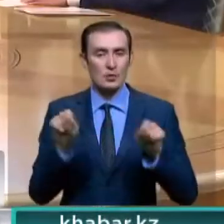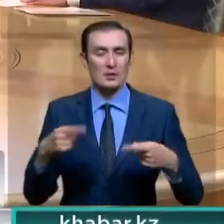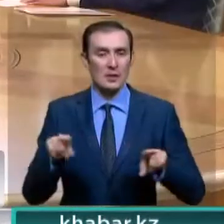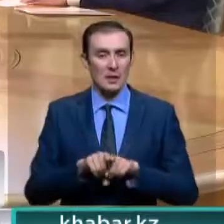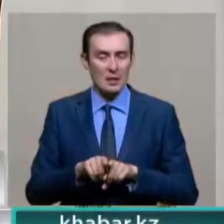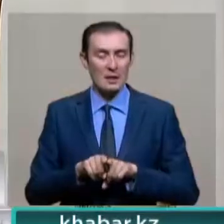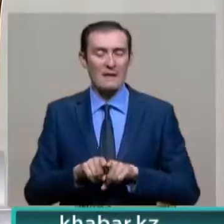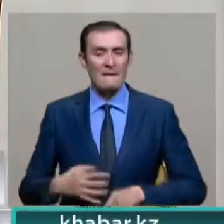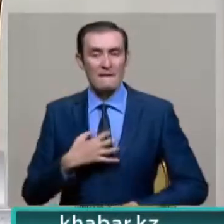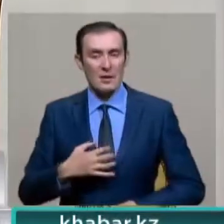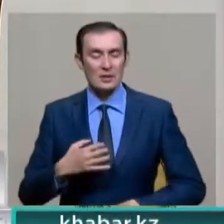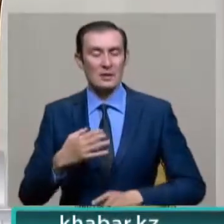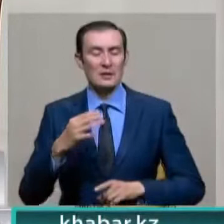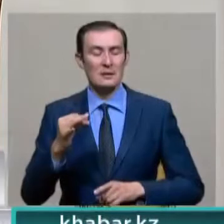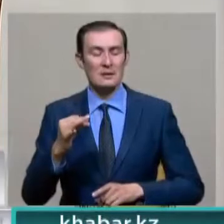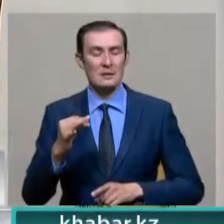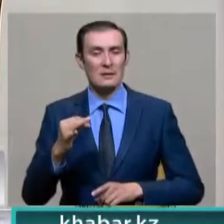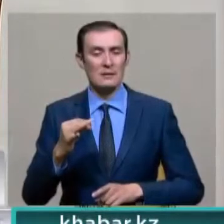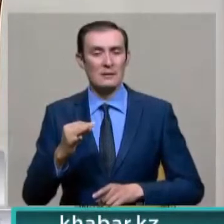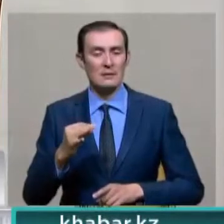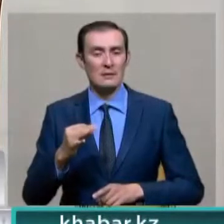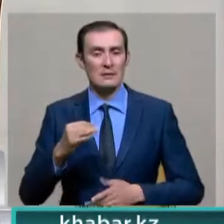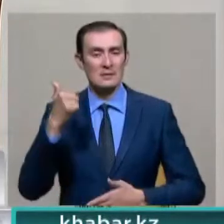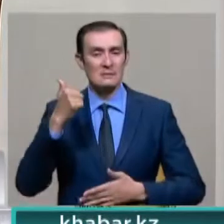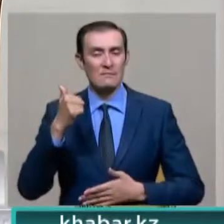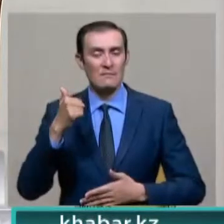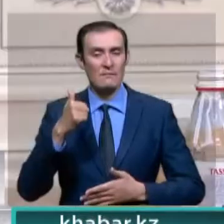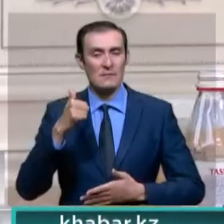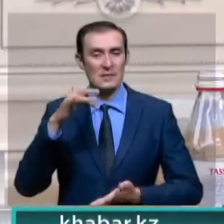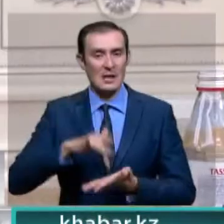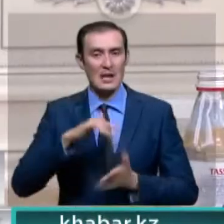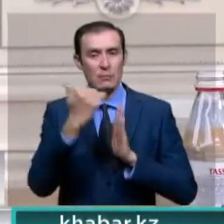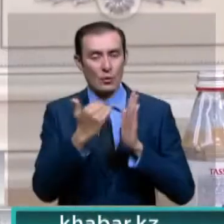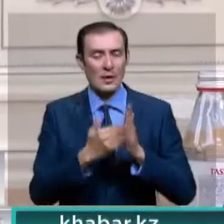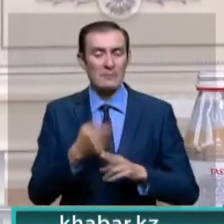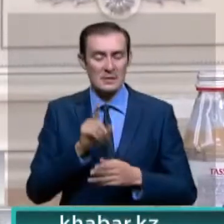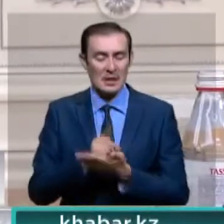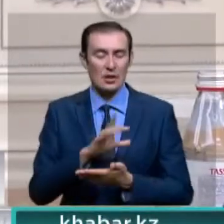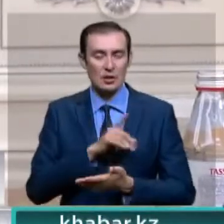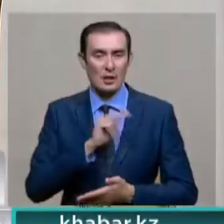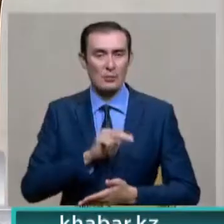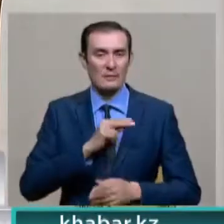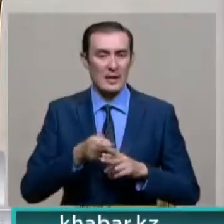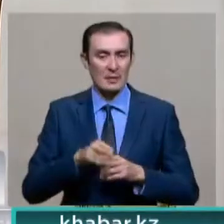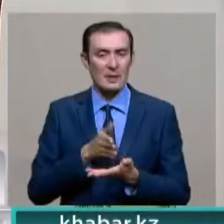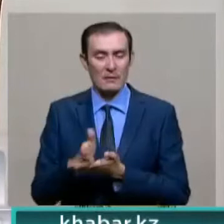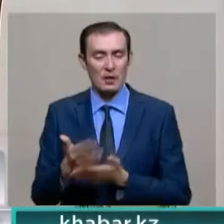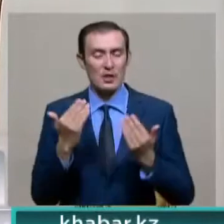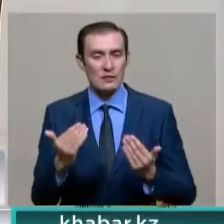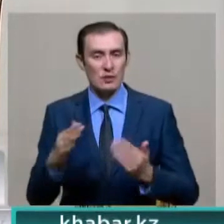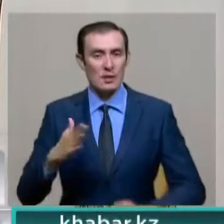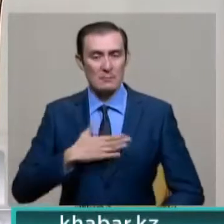я бы сказал, важные, если не сказать, якорные проекты. И я думаю, что мы обязательно должны работать в этом направлении. Только что мы с